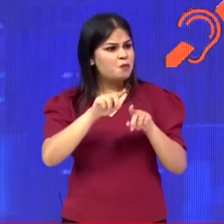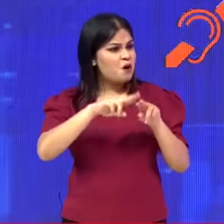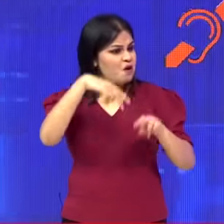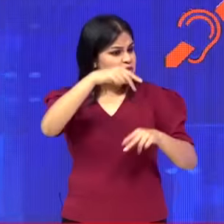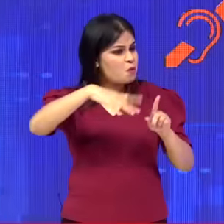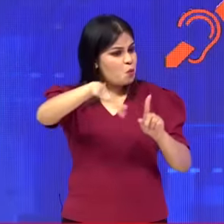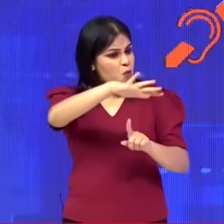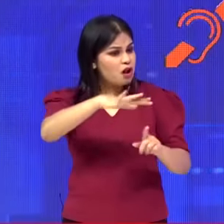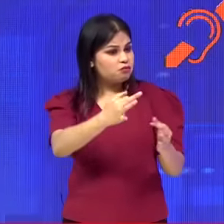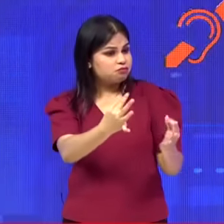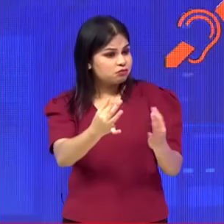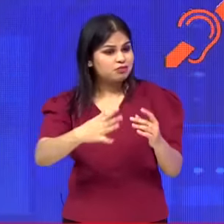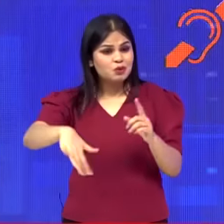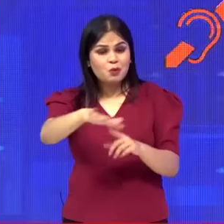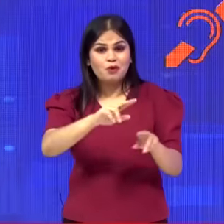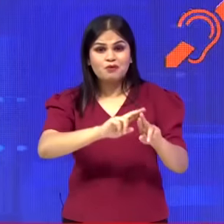के